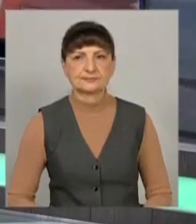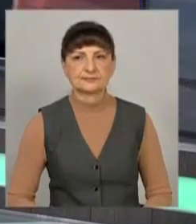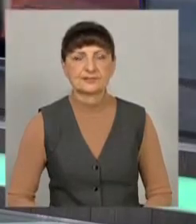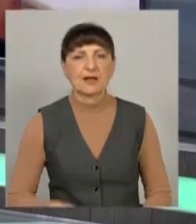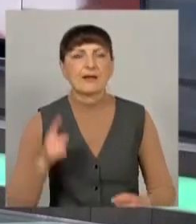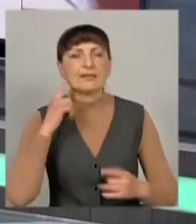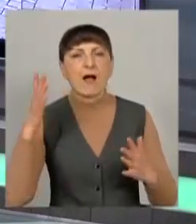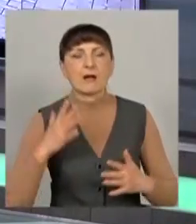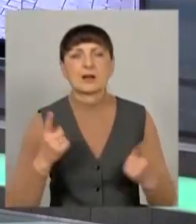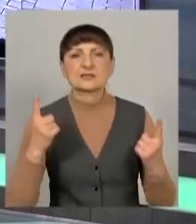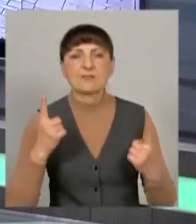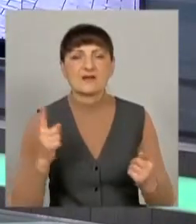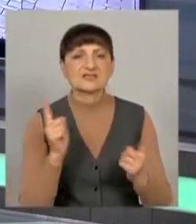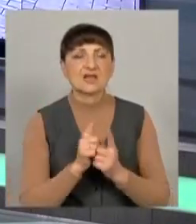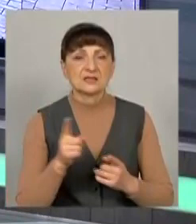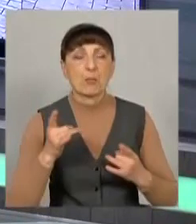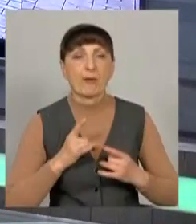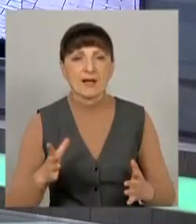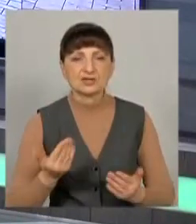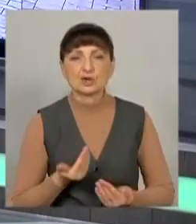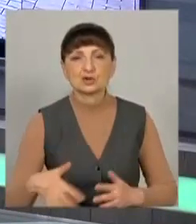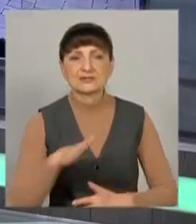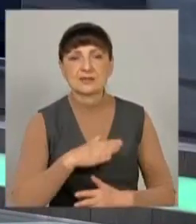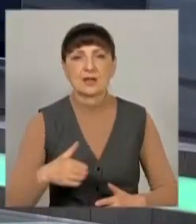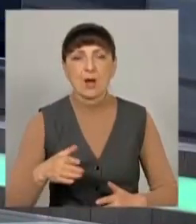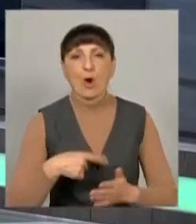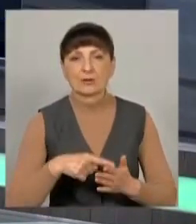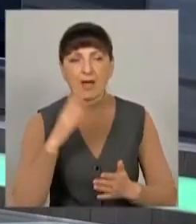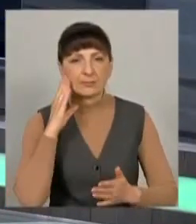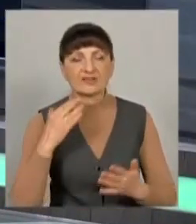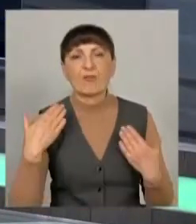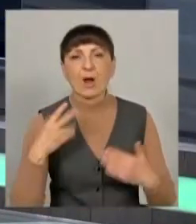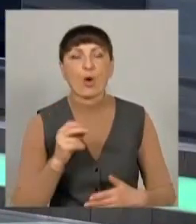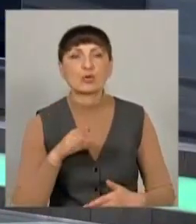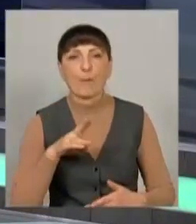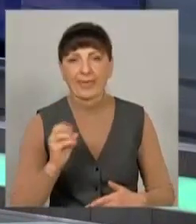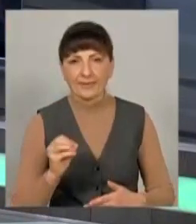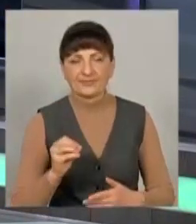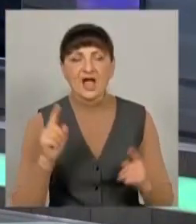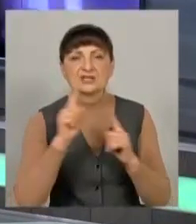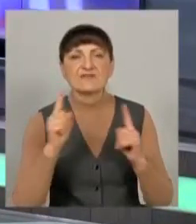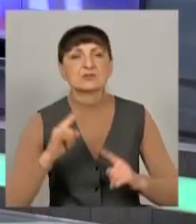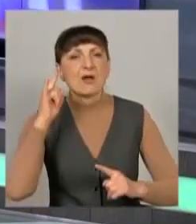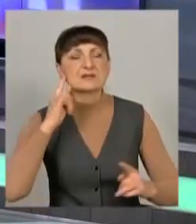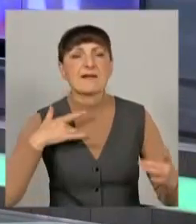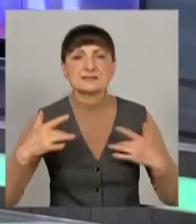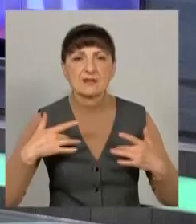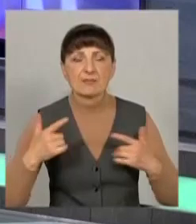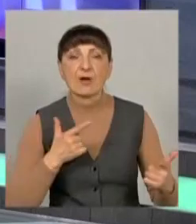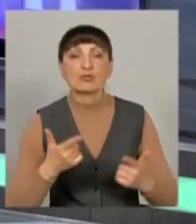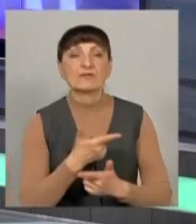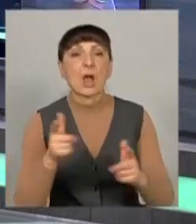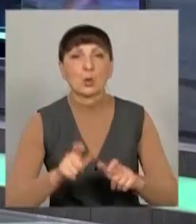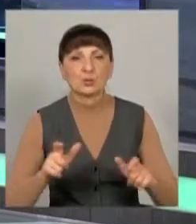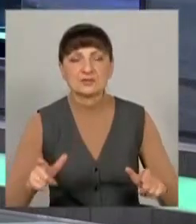Ярко и с размахом встретили Куэрсу Куны жители нашего мегаполиса в парке Коктубе. Звезды отечественной эстрады подготовили для зрителей